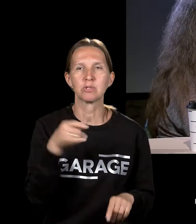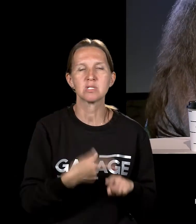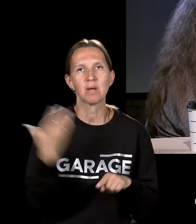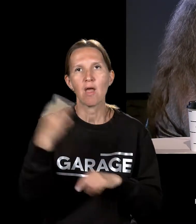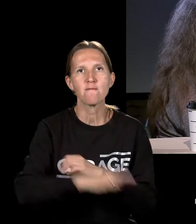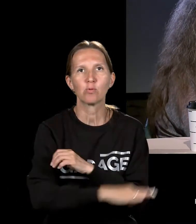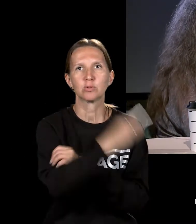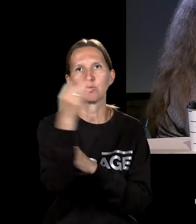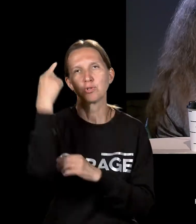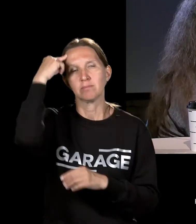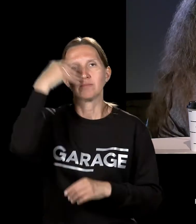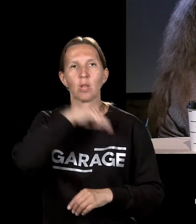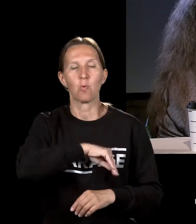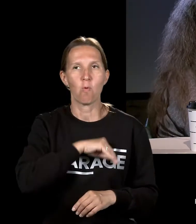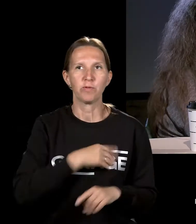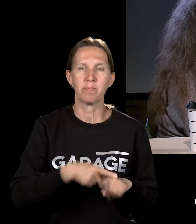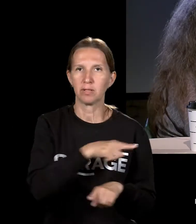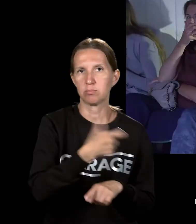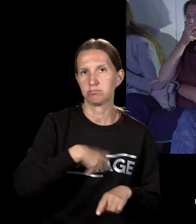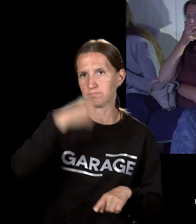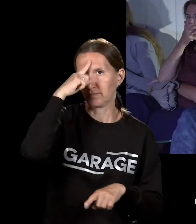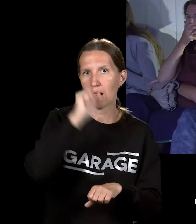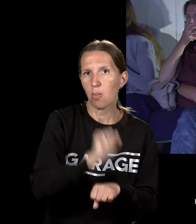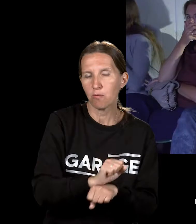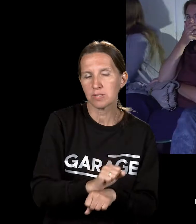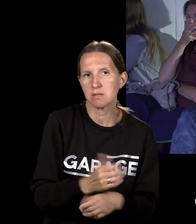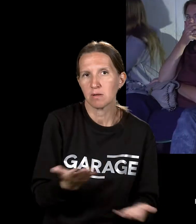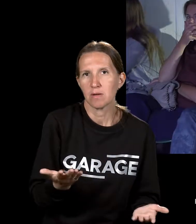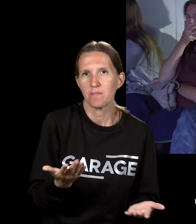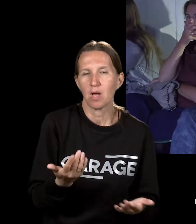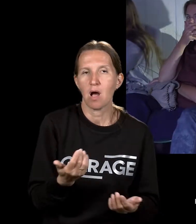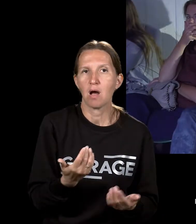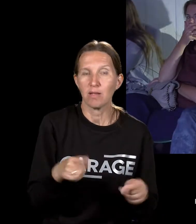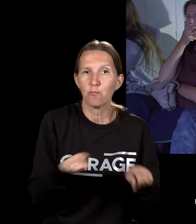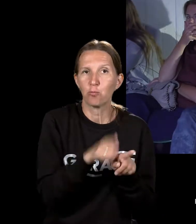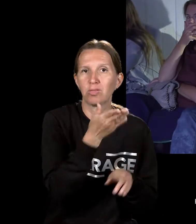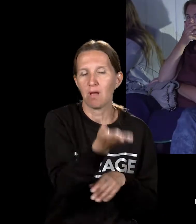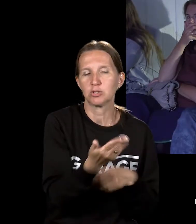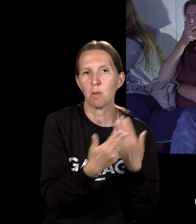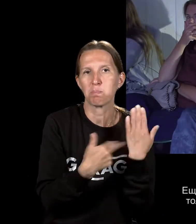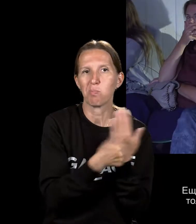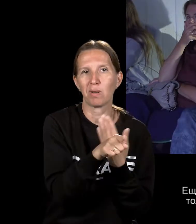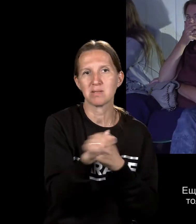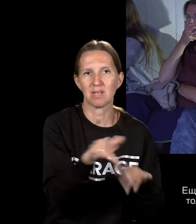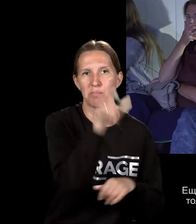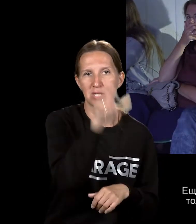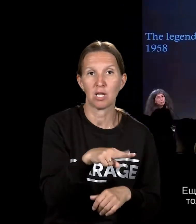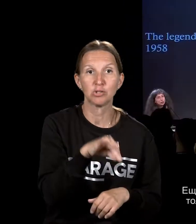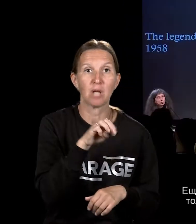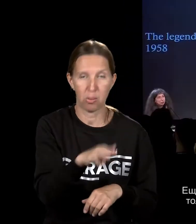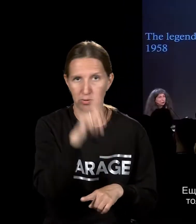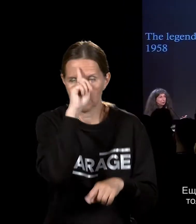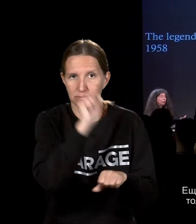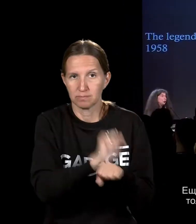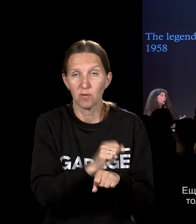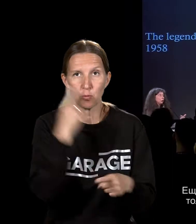для него вот эта ужасная неловкость, которая происходит, которую должен испытывать этот библейский персонаж, это то, что он пытается